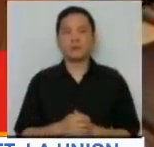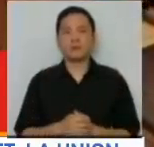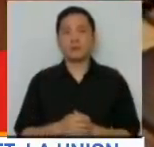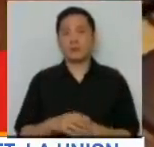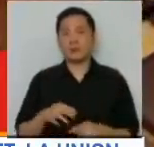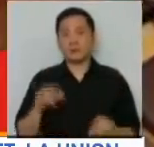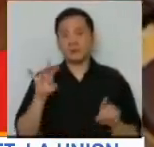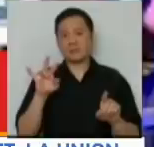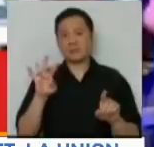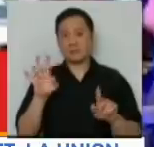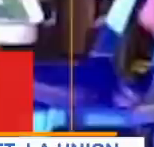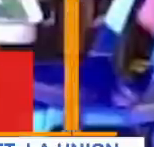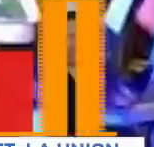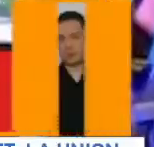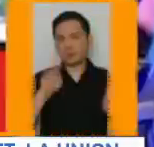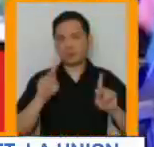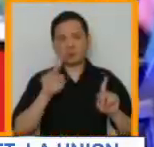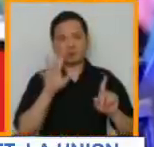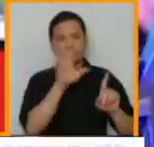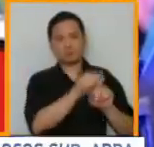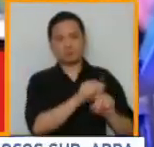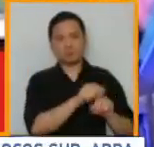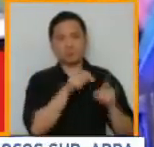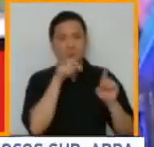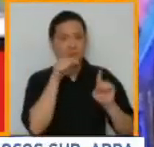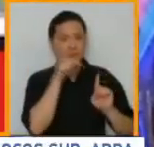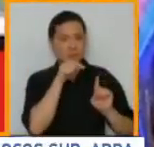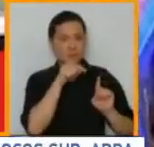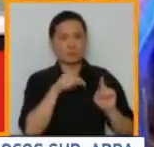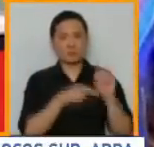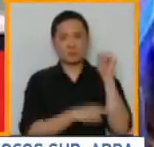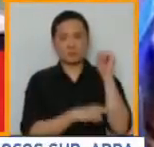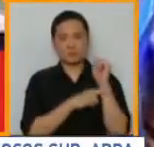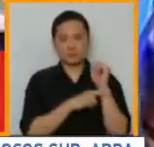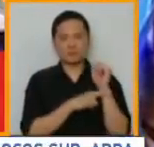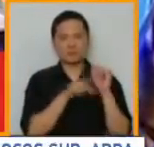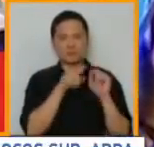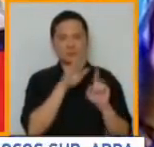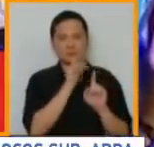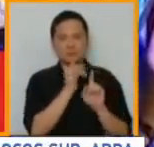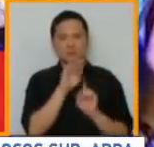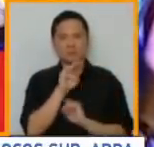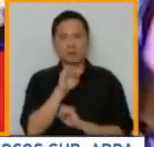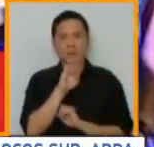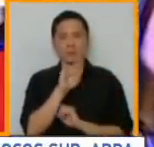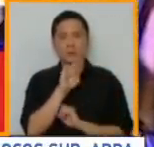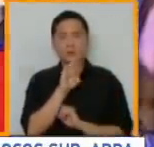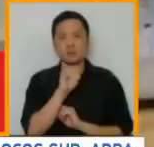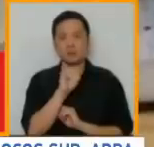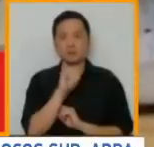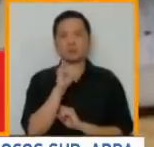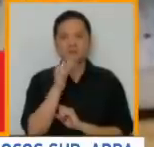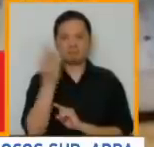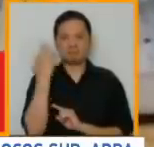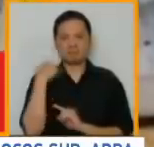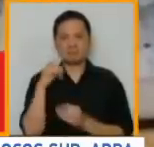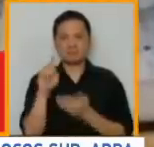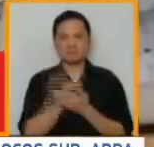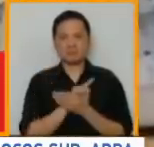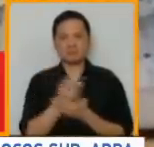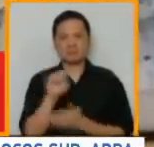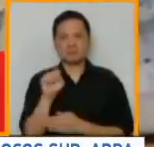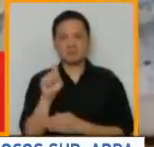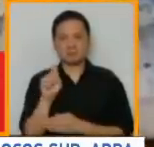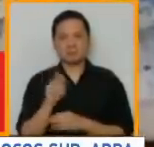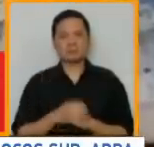isang beach resort sa bayan ng Mabini noong Sabado. Nasamsam ang sari-saring droga kabilang ang party drugs, shabu